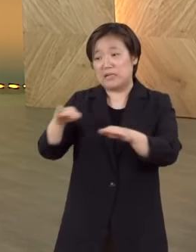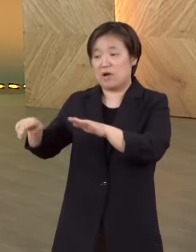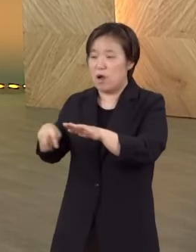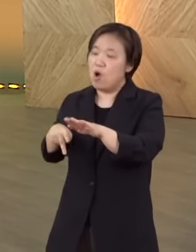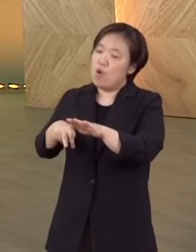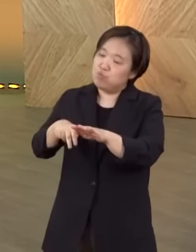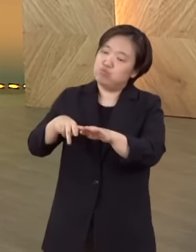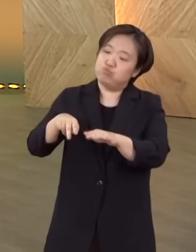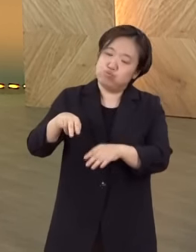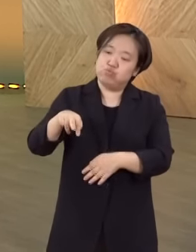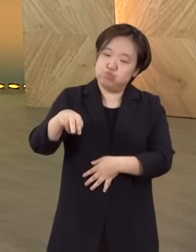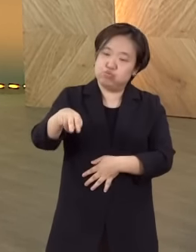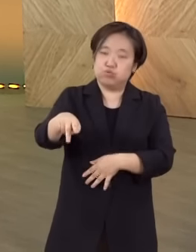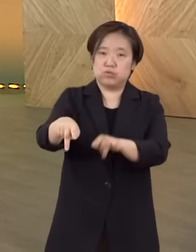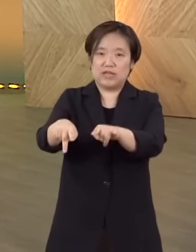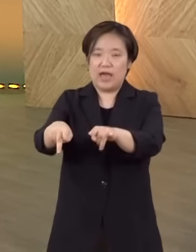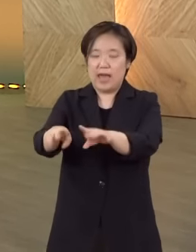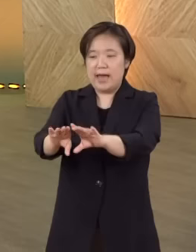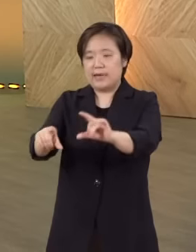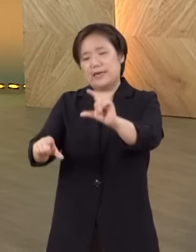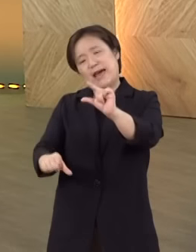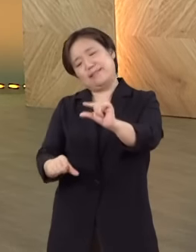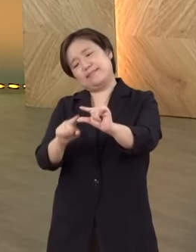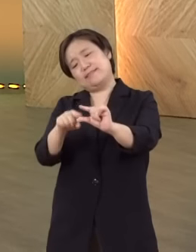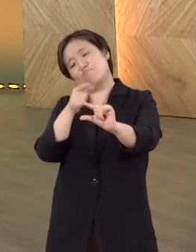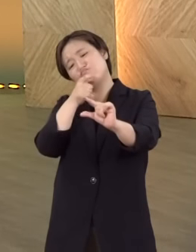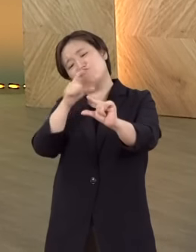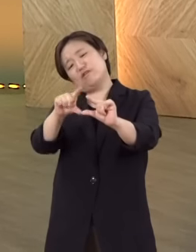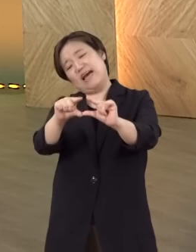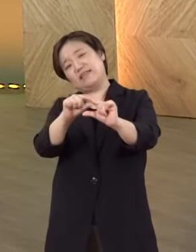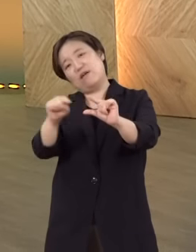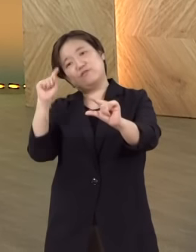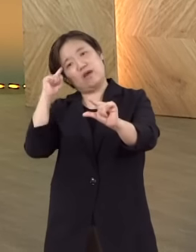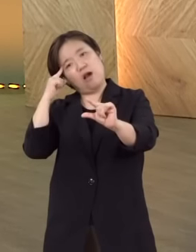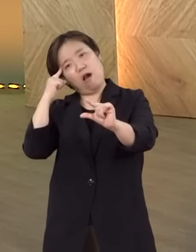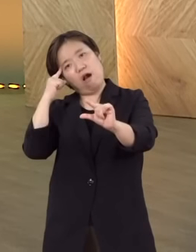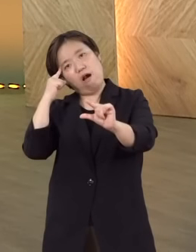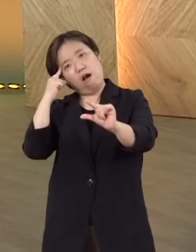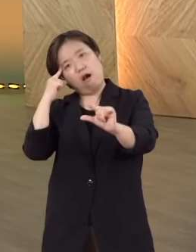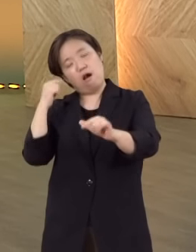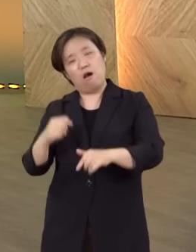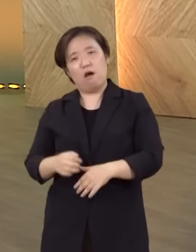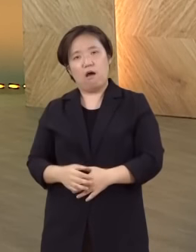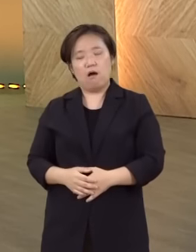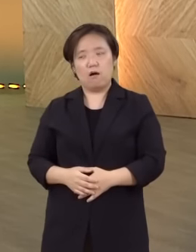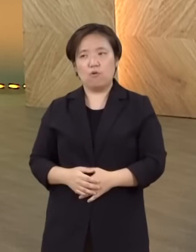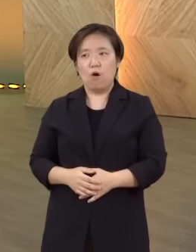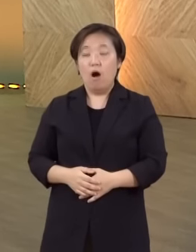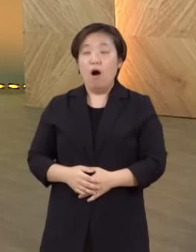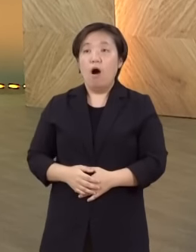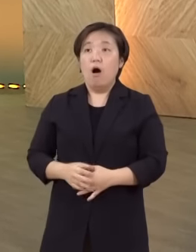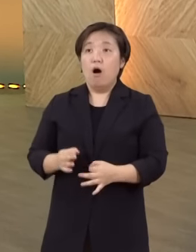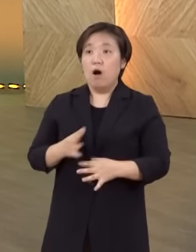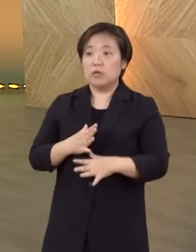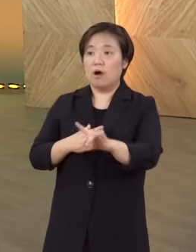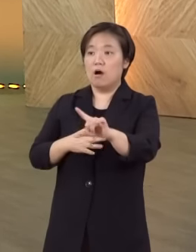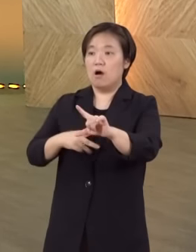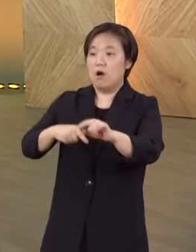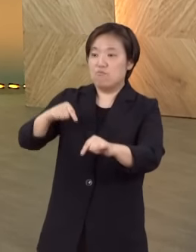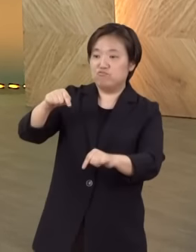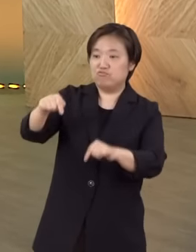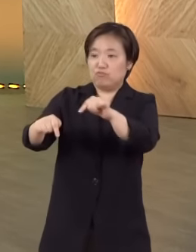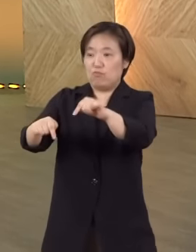수심이 낮다고 생각해서요 아차 싶어서 바로 뒤돌아서서 무사히